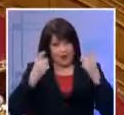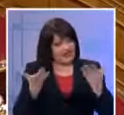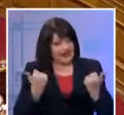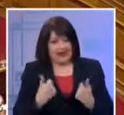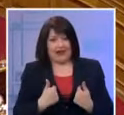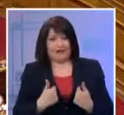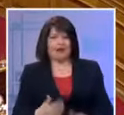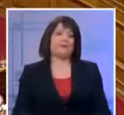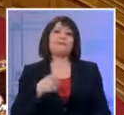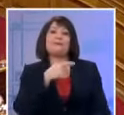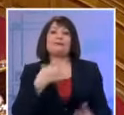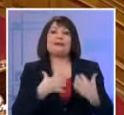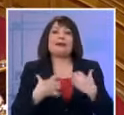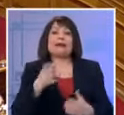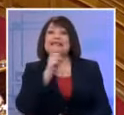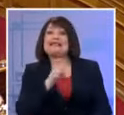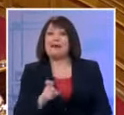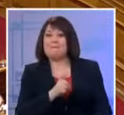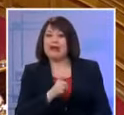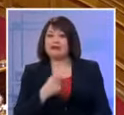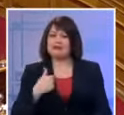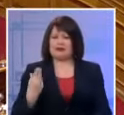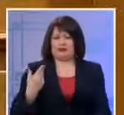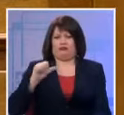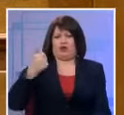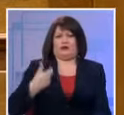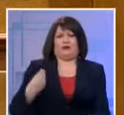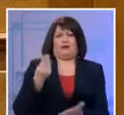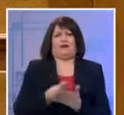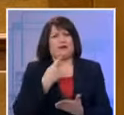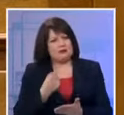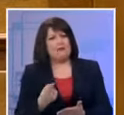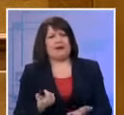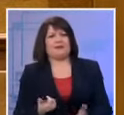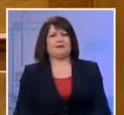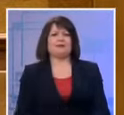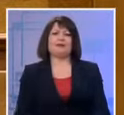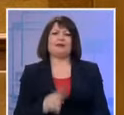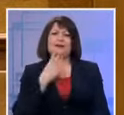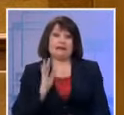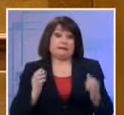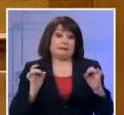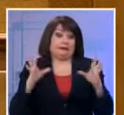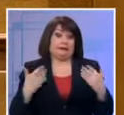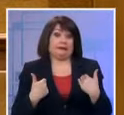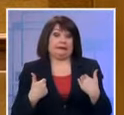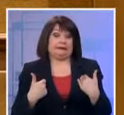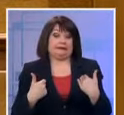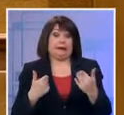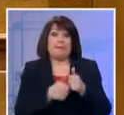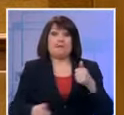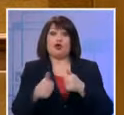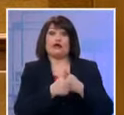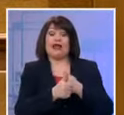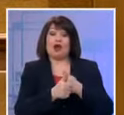Και μην αγωνιάτε για το θέμα της Siemens που εμείς φέραμε πρώτοι. Αλλά πετάτε την μπάλα στην εξέδρα. Προτεραιότητα τώρα έχει